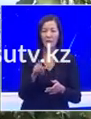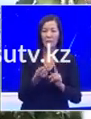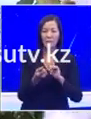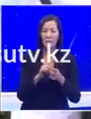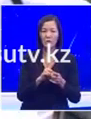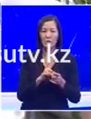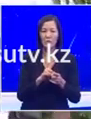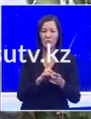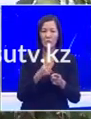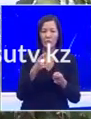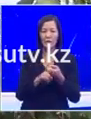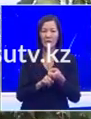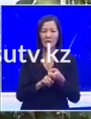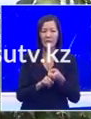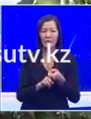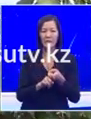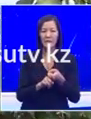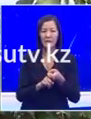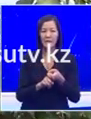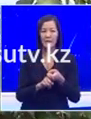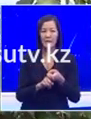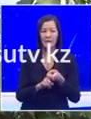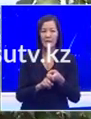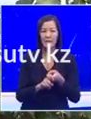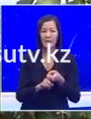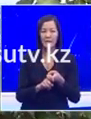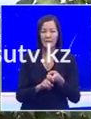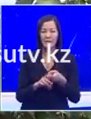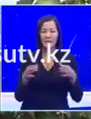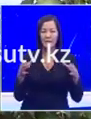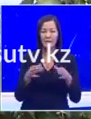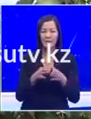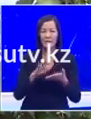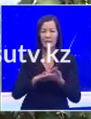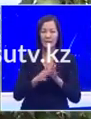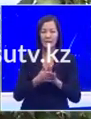жасап отырып, жаңағы бірге мердігер мекемелермен